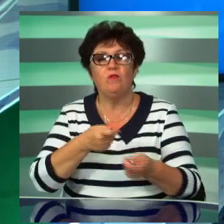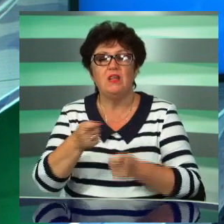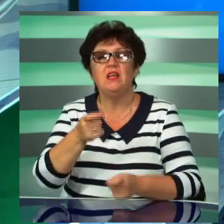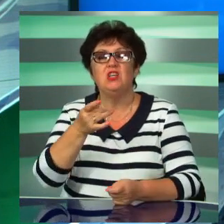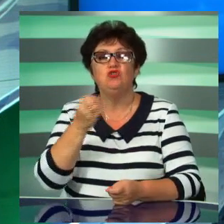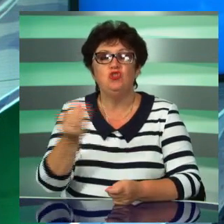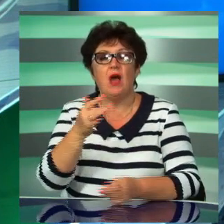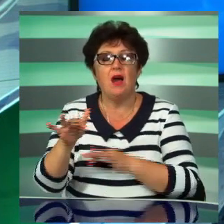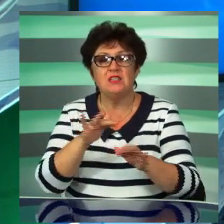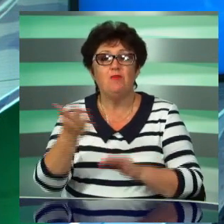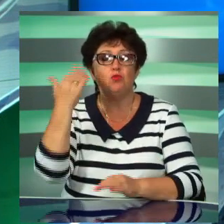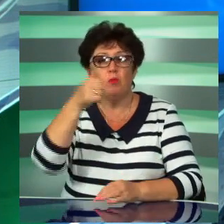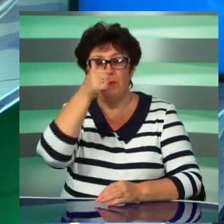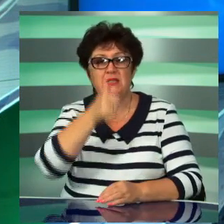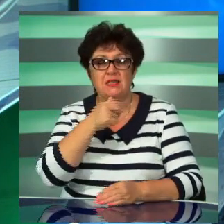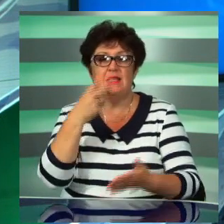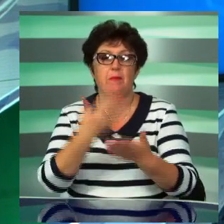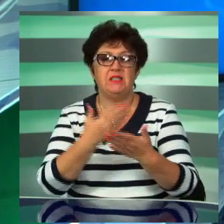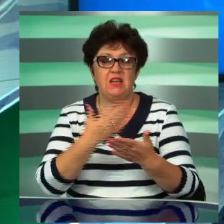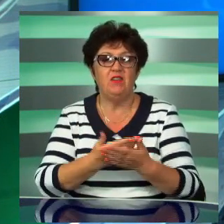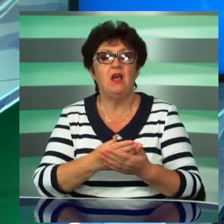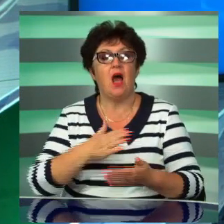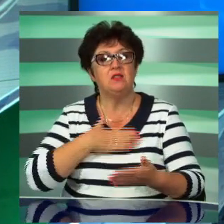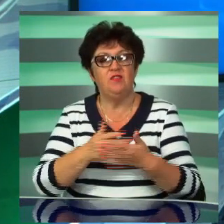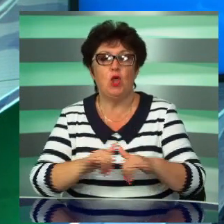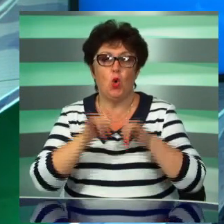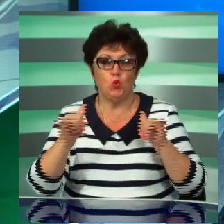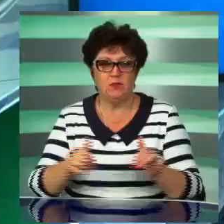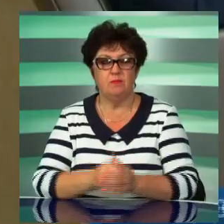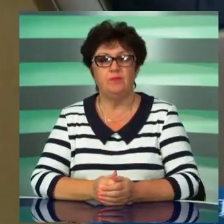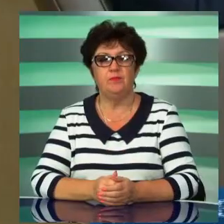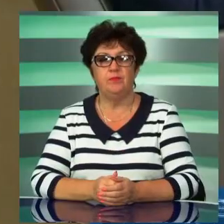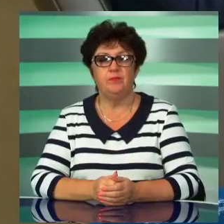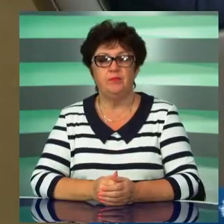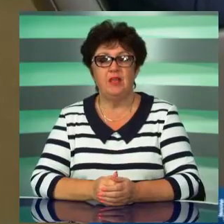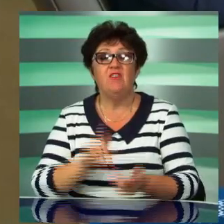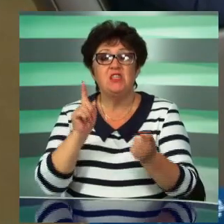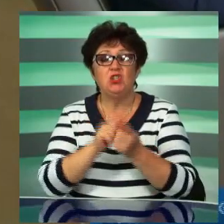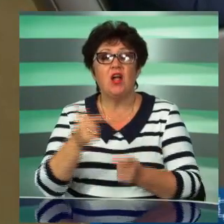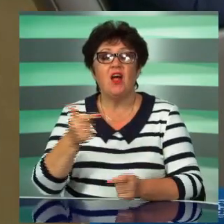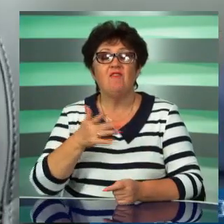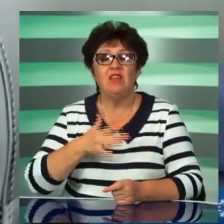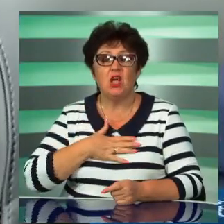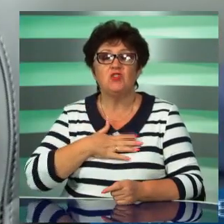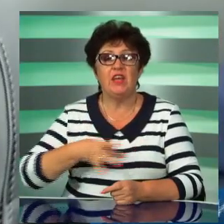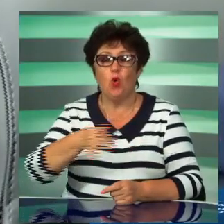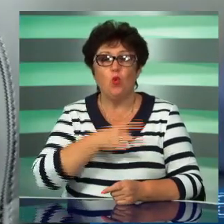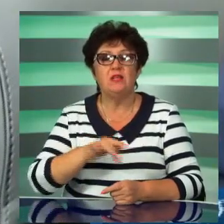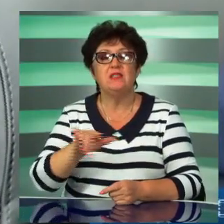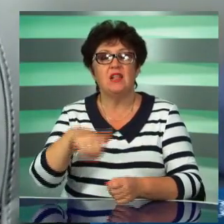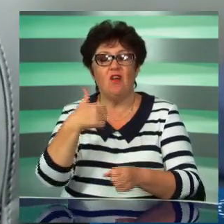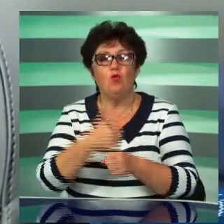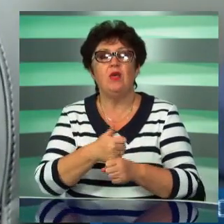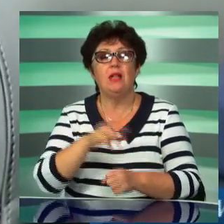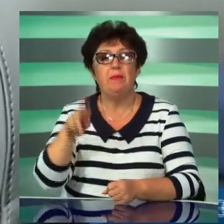политические акции в минувшем месяце демонстрировали активный рост. Встреча главы нашего региона с главой российского